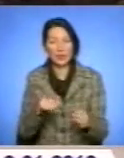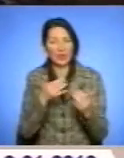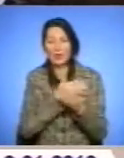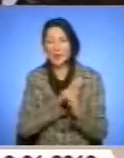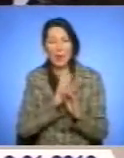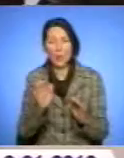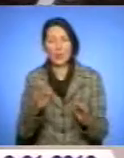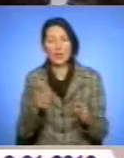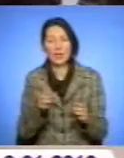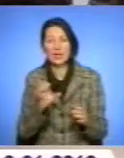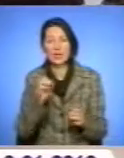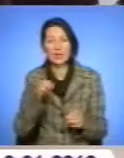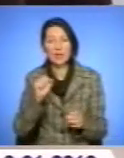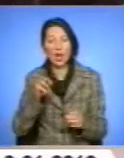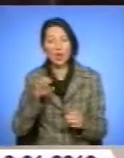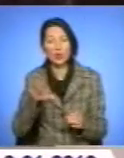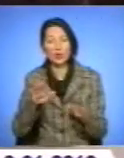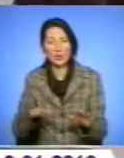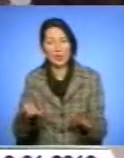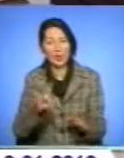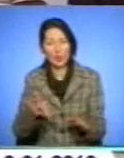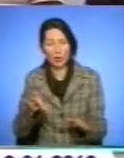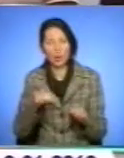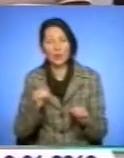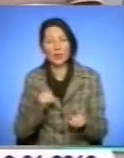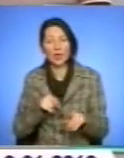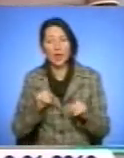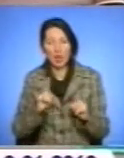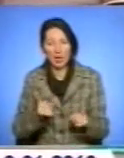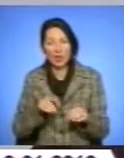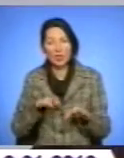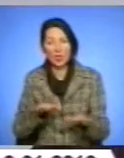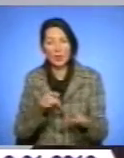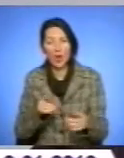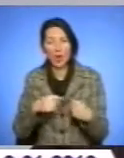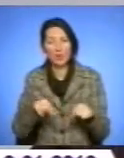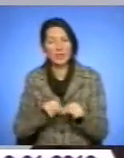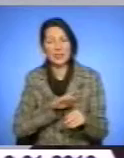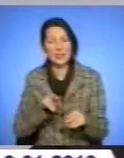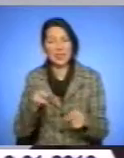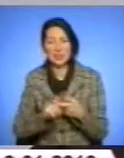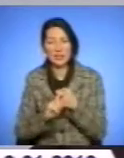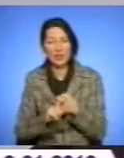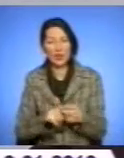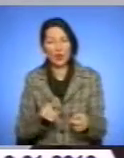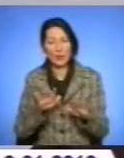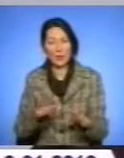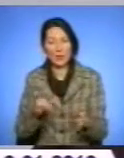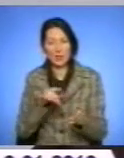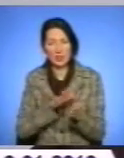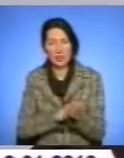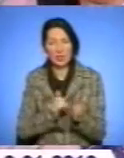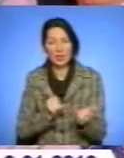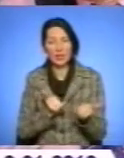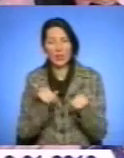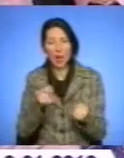статусів місцевий, райони. Діятиме організація незалежно від місця реєстрації. Для переоформлення документів відведено термін